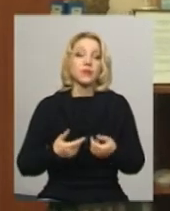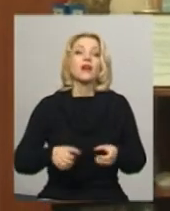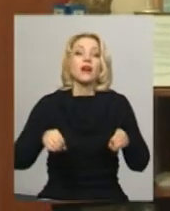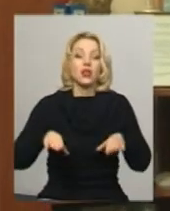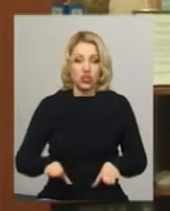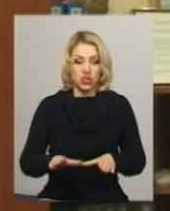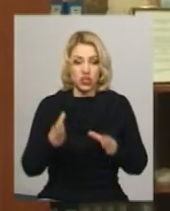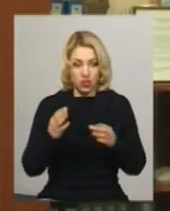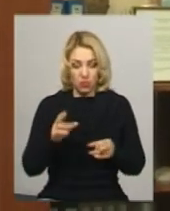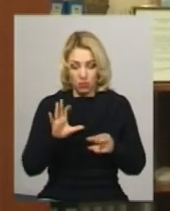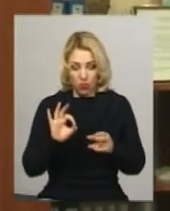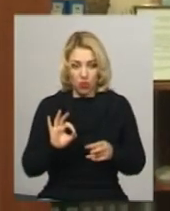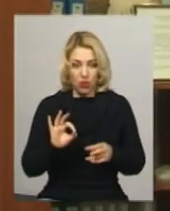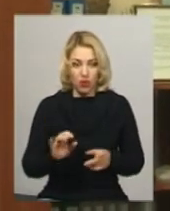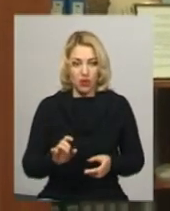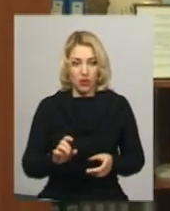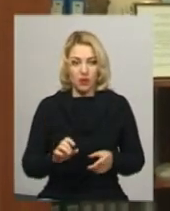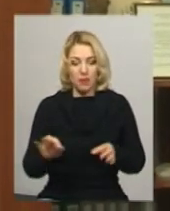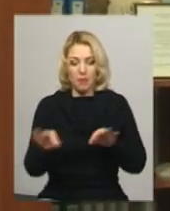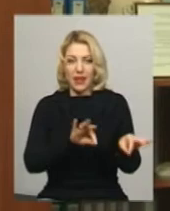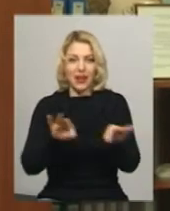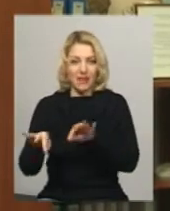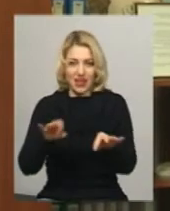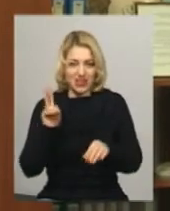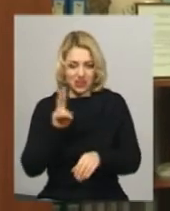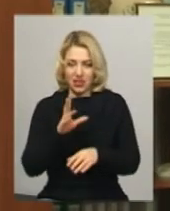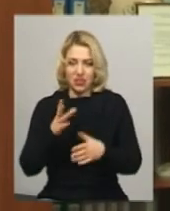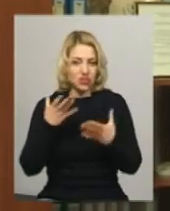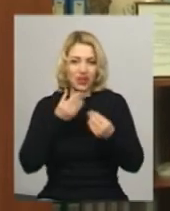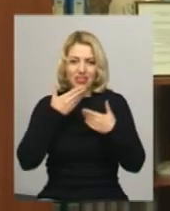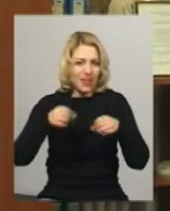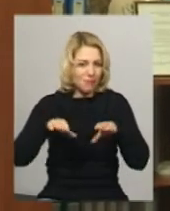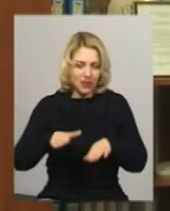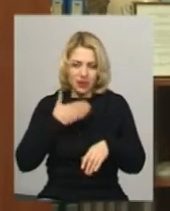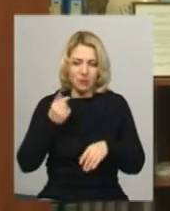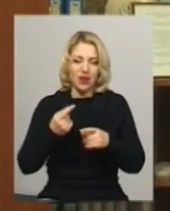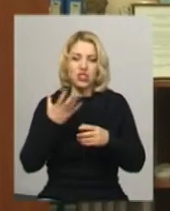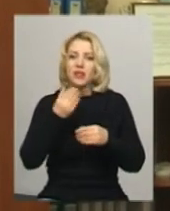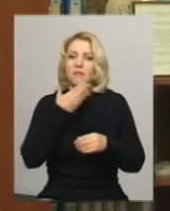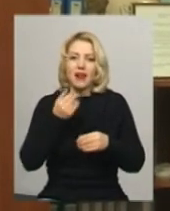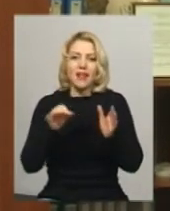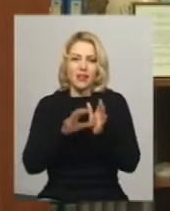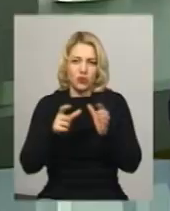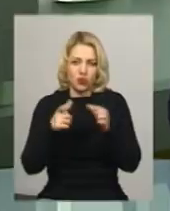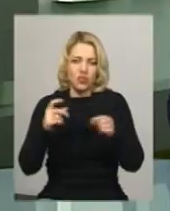Рішення ще по перевезенню не прийнято, електронного квитка ще немає, це ще буде за місяць, за два.